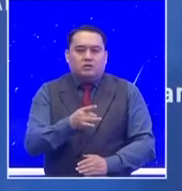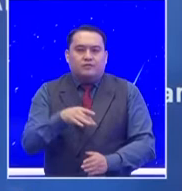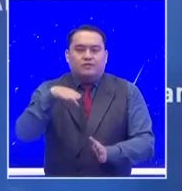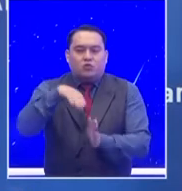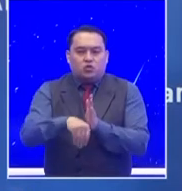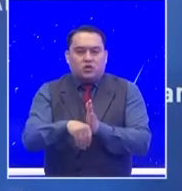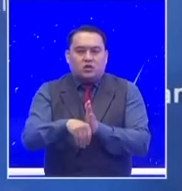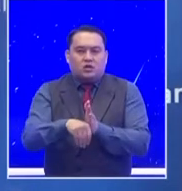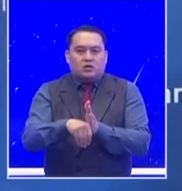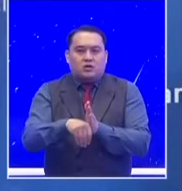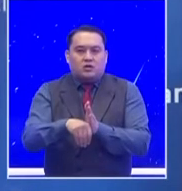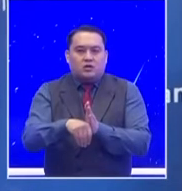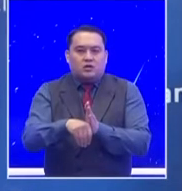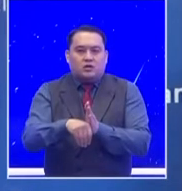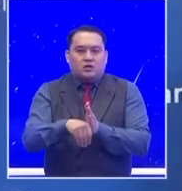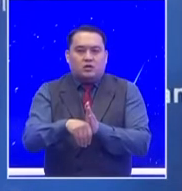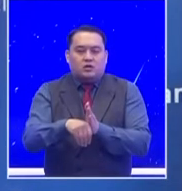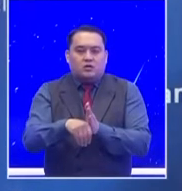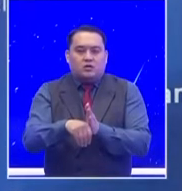включения на паспорт